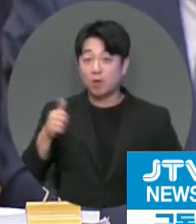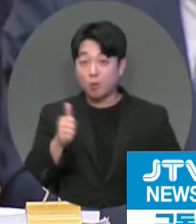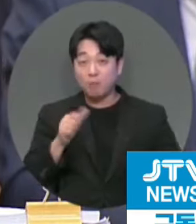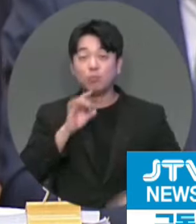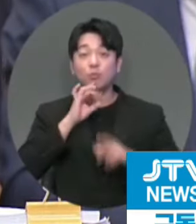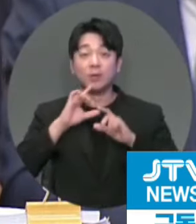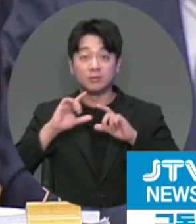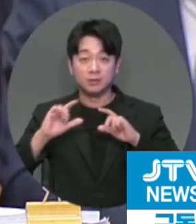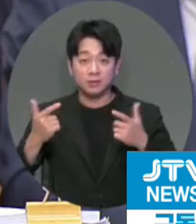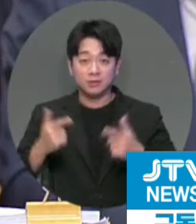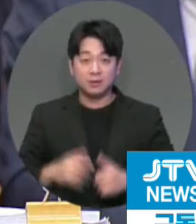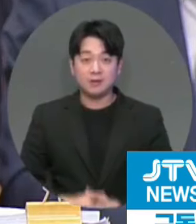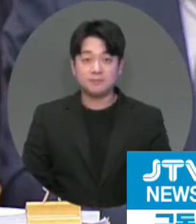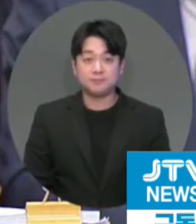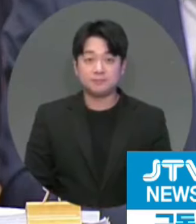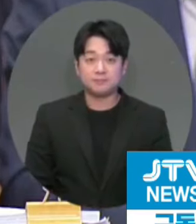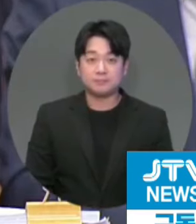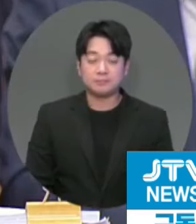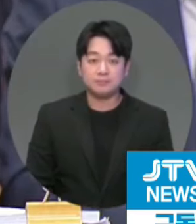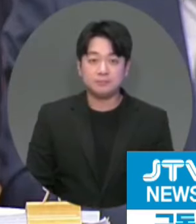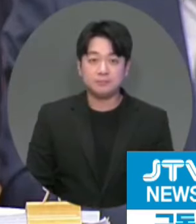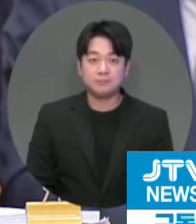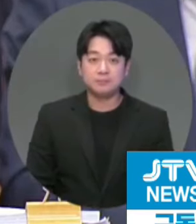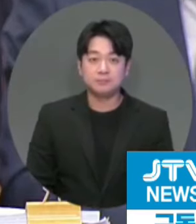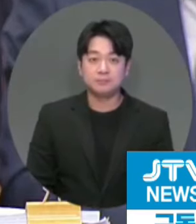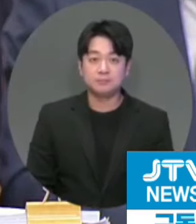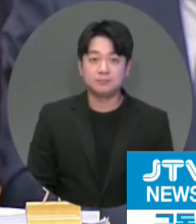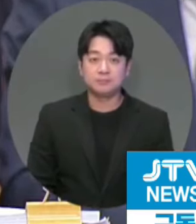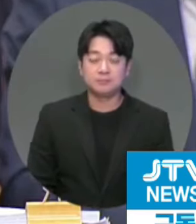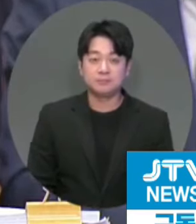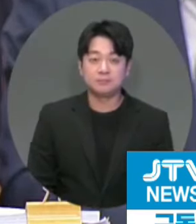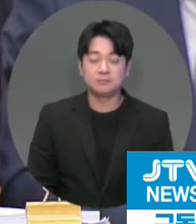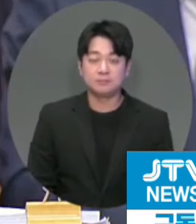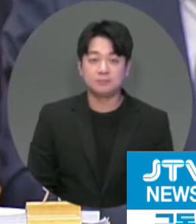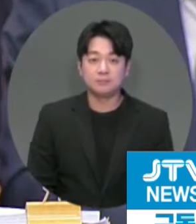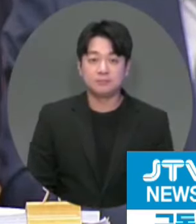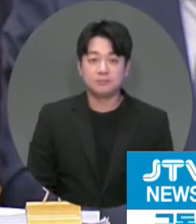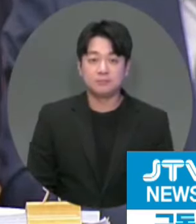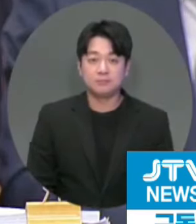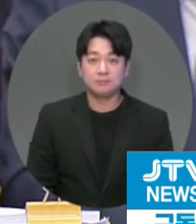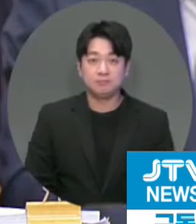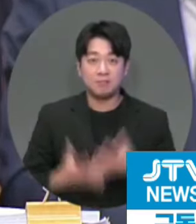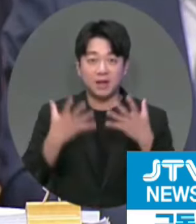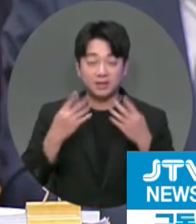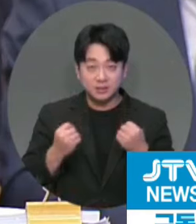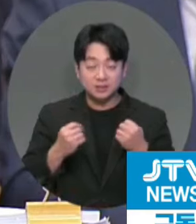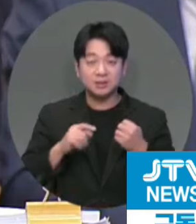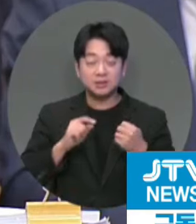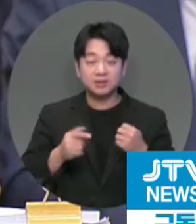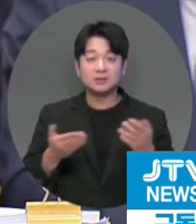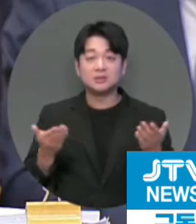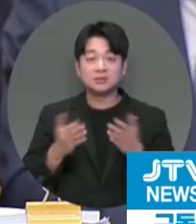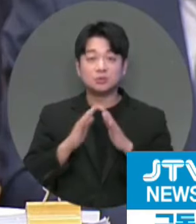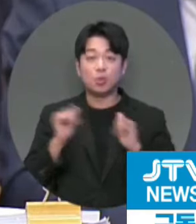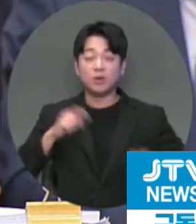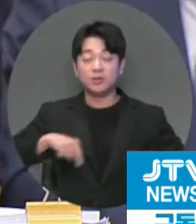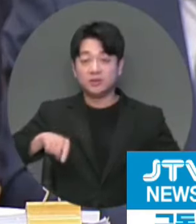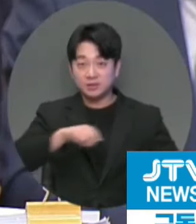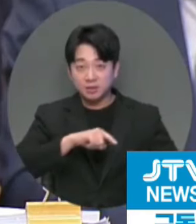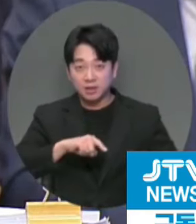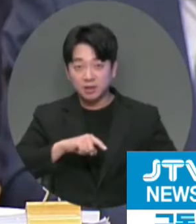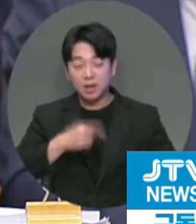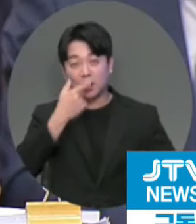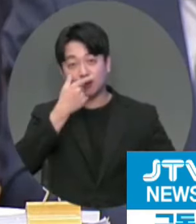내에도 다양한 공무직 직원이 있습니다. 그리고 정부 전체에도 많이 있고요. 이런 부분에도 의원님들께서 많이